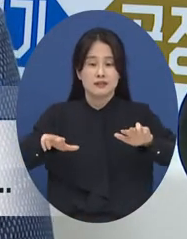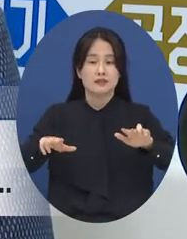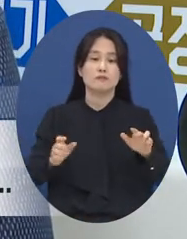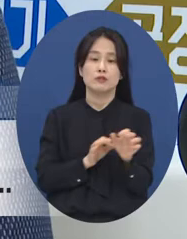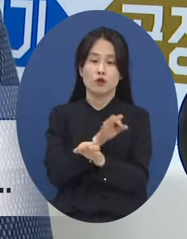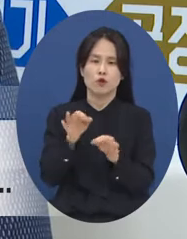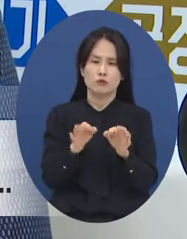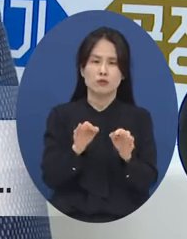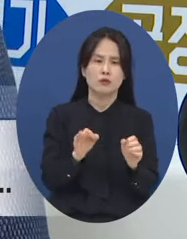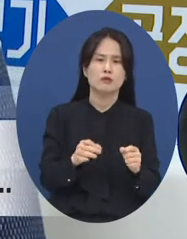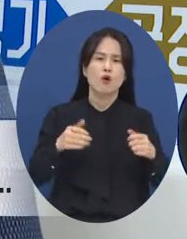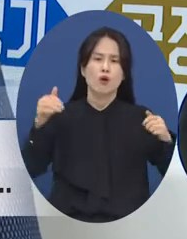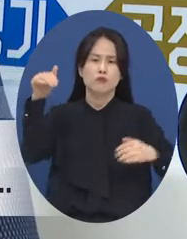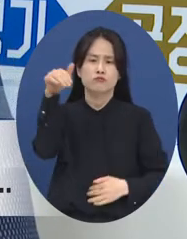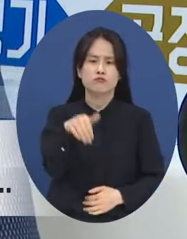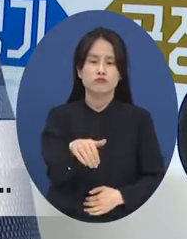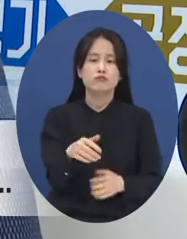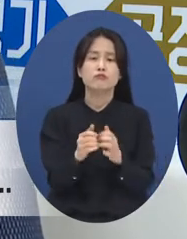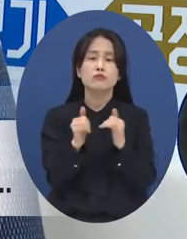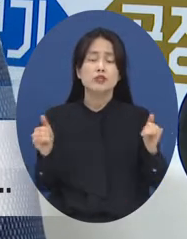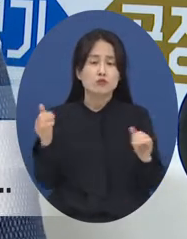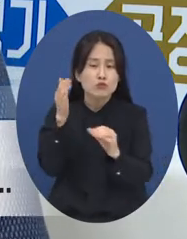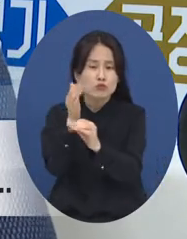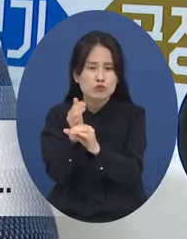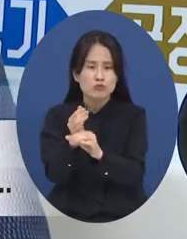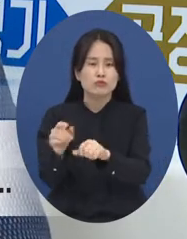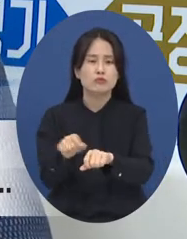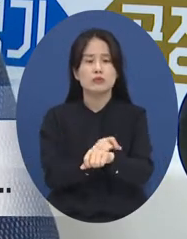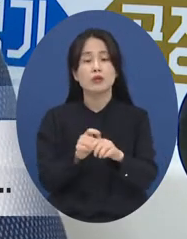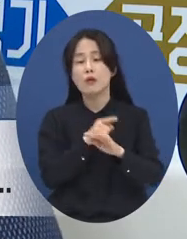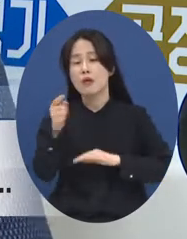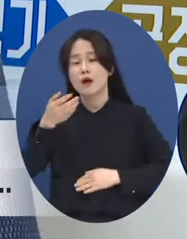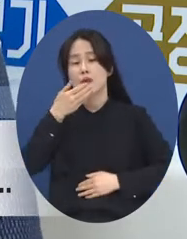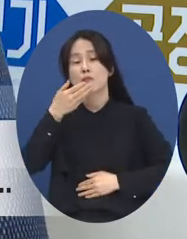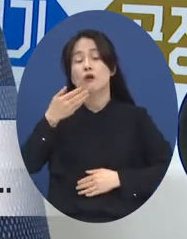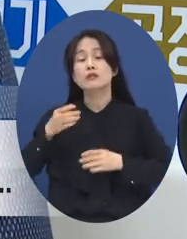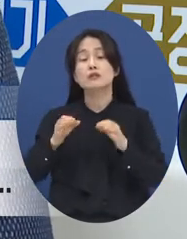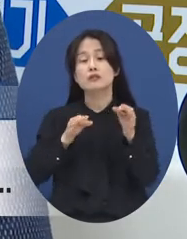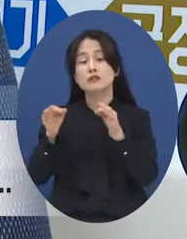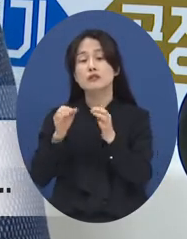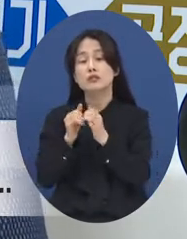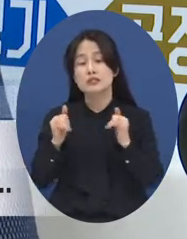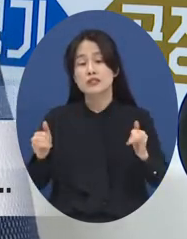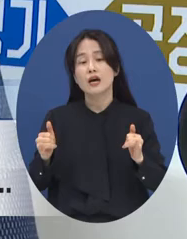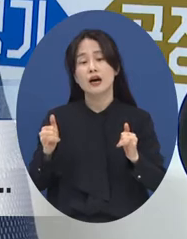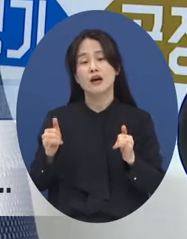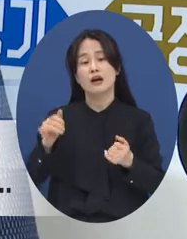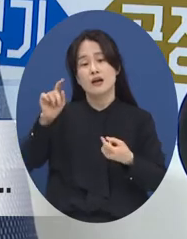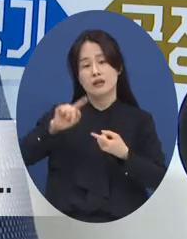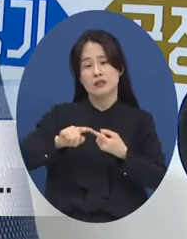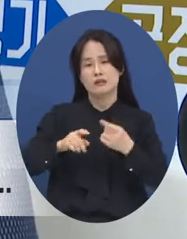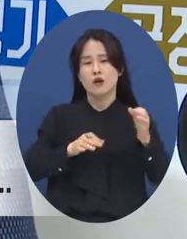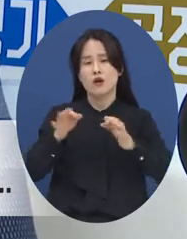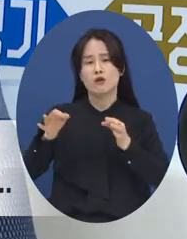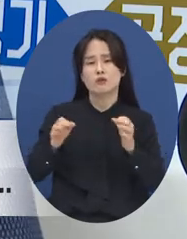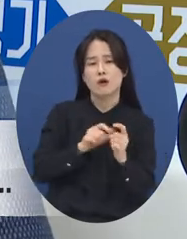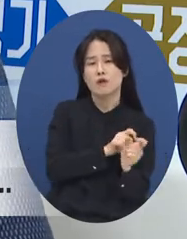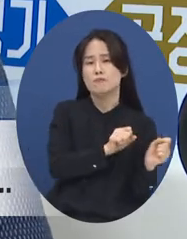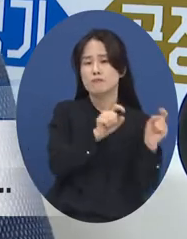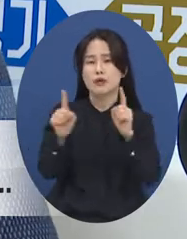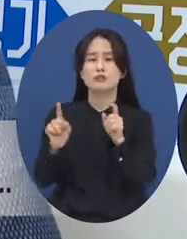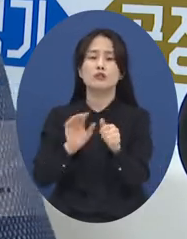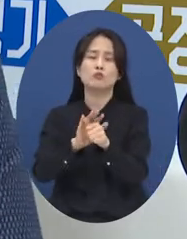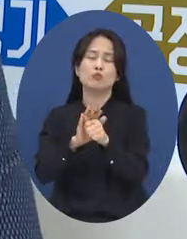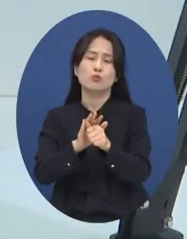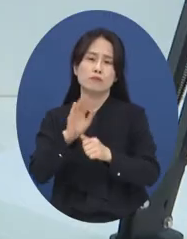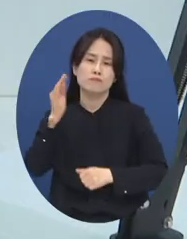지금의 경제적으로 타격을 받고 있는 분들 중에 특히 외식업계에 있는 분들한테 경제 활성화에 조금이라도 도움이